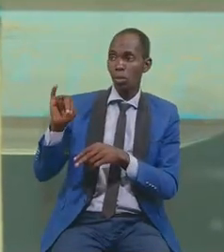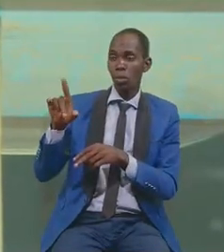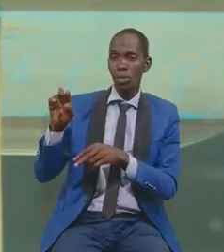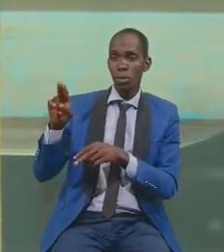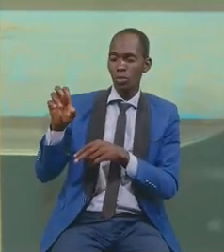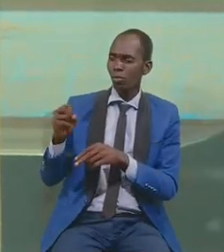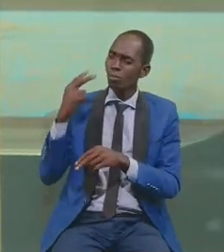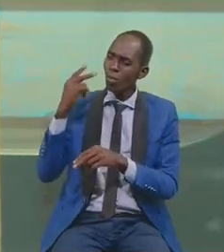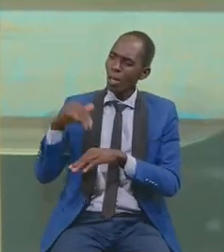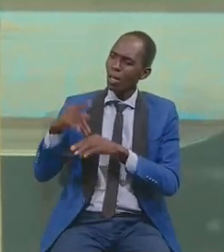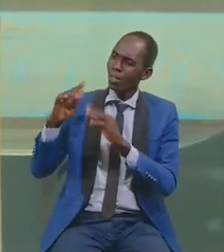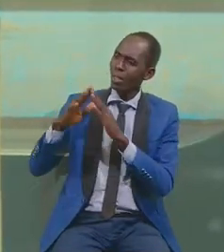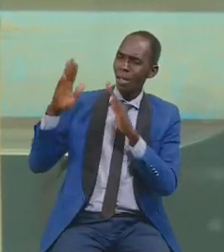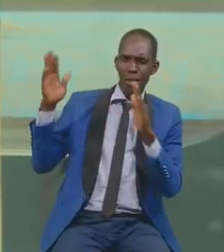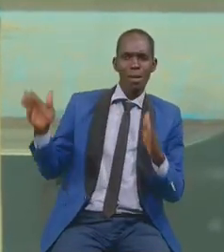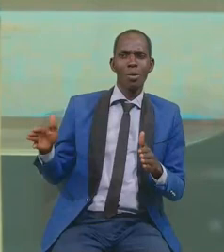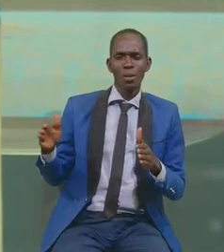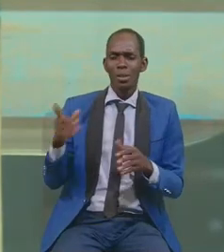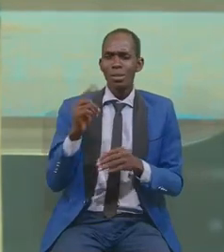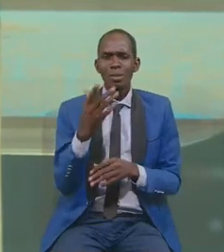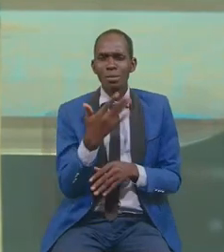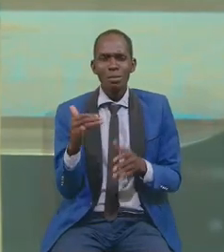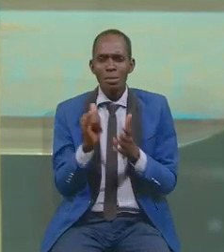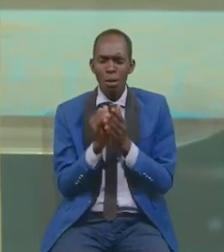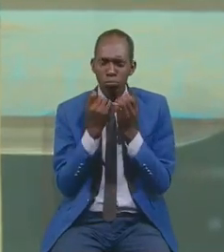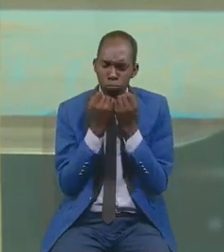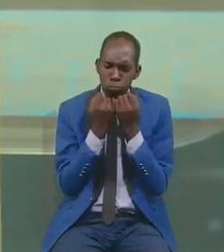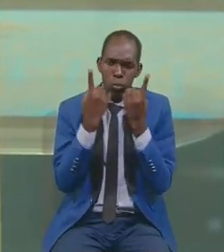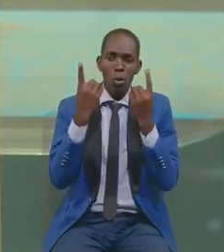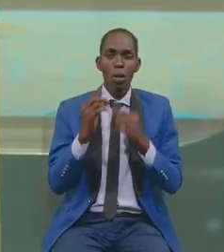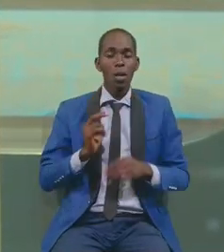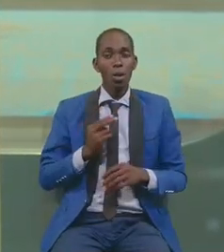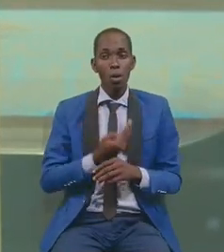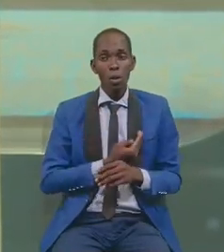Les choses qui nous surprennent. Pierre parlant au reste